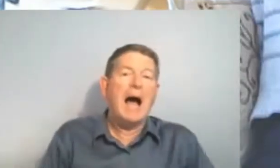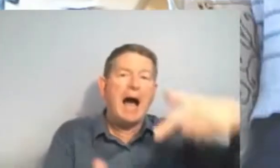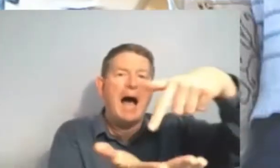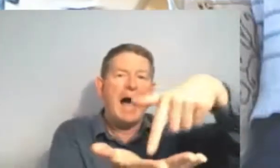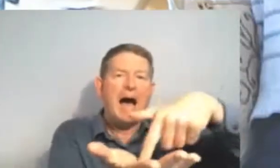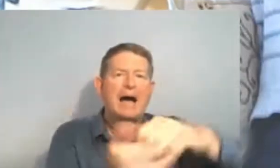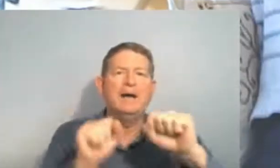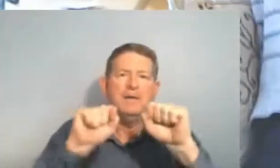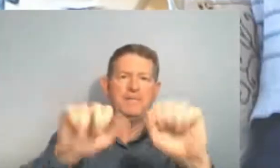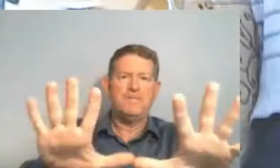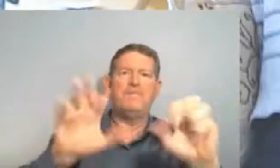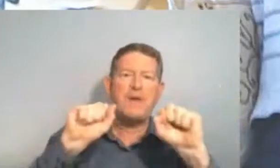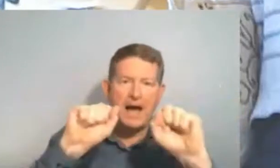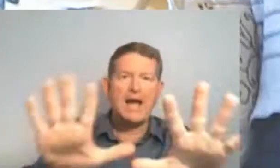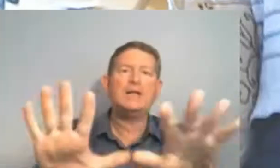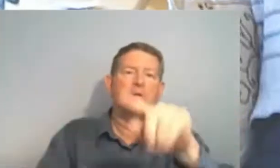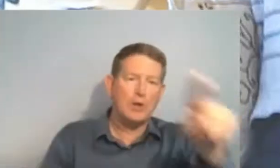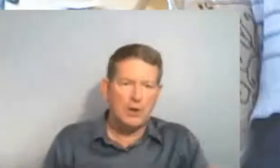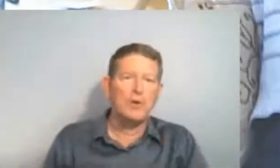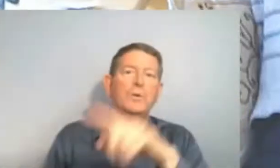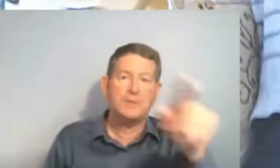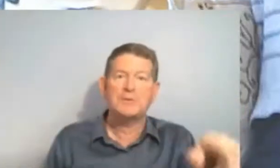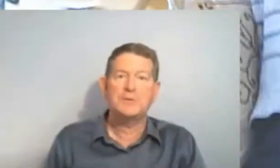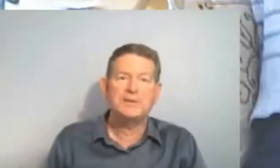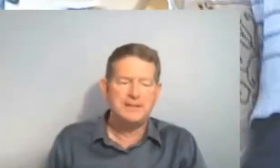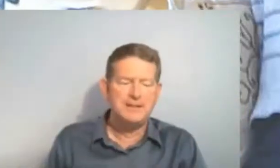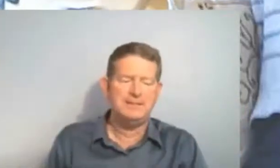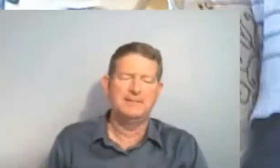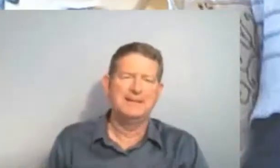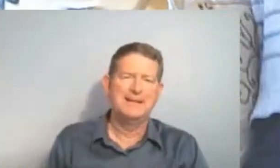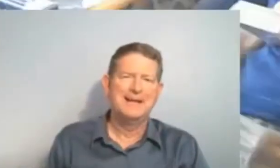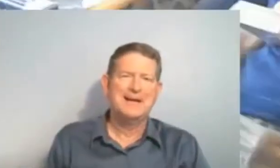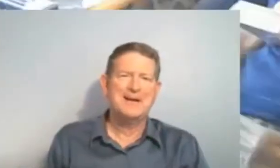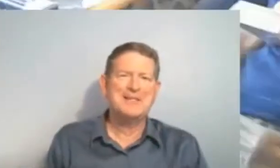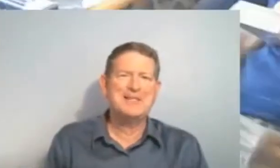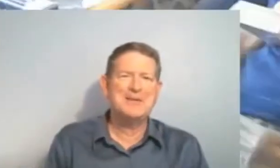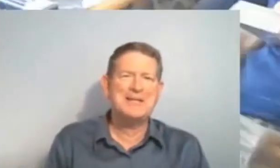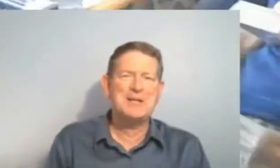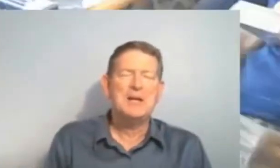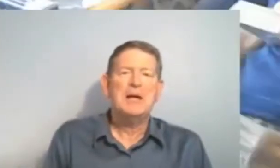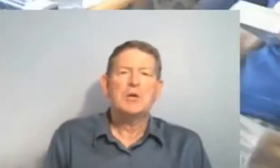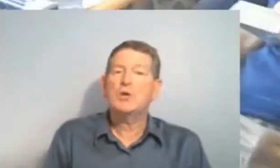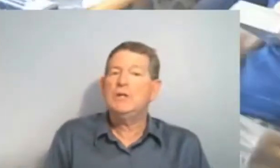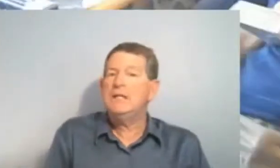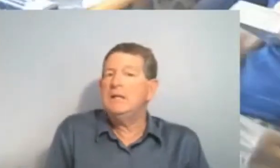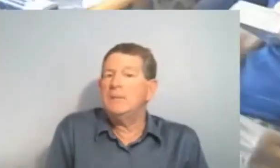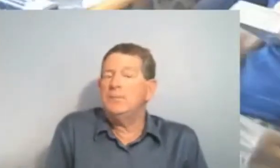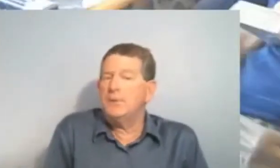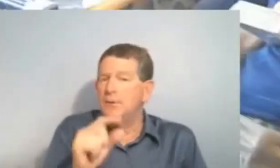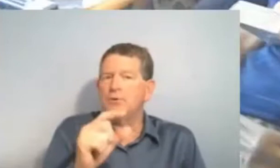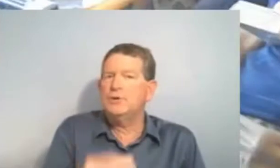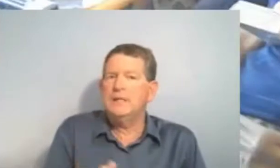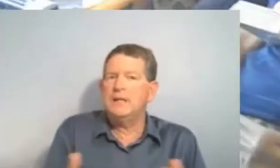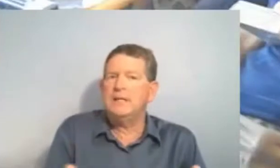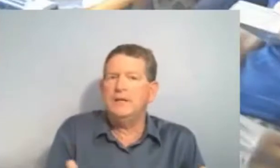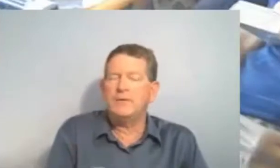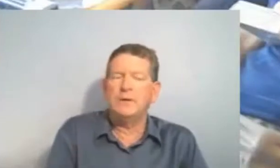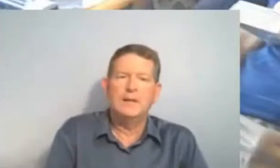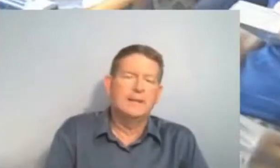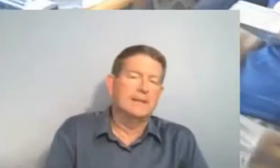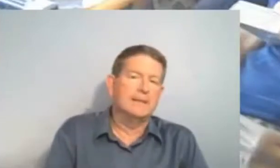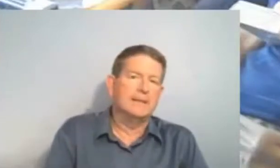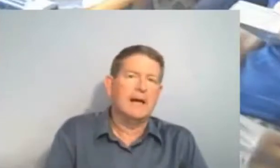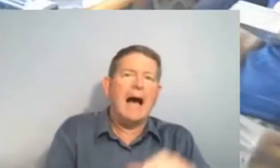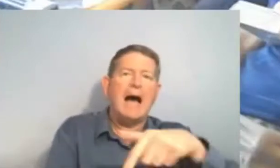dire à 20h, oui, ça se dit. Ensuite, je lis un peu, je lis un